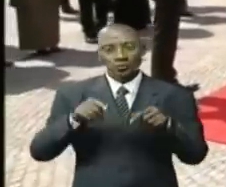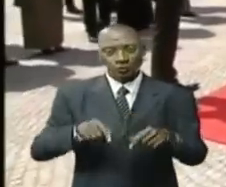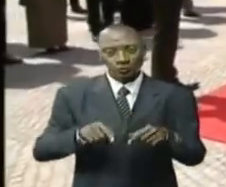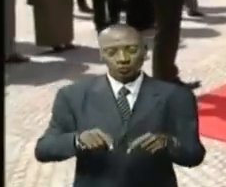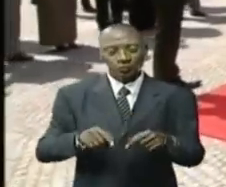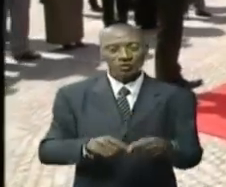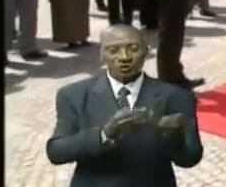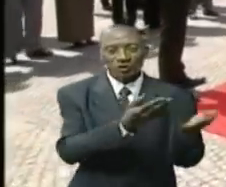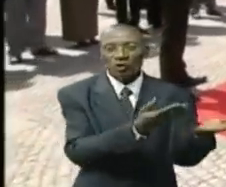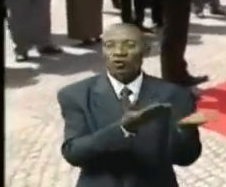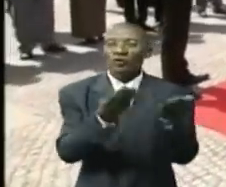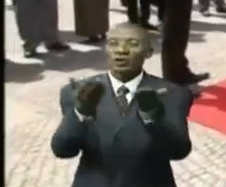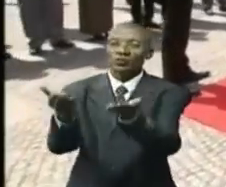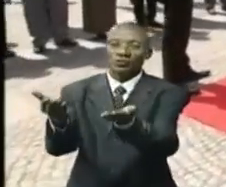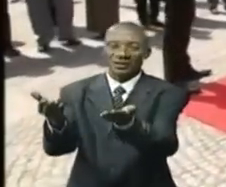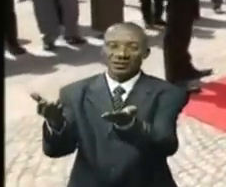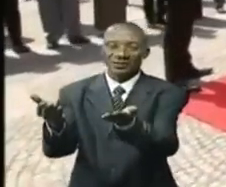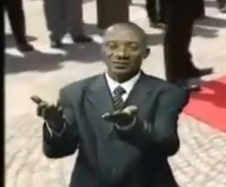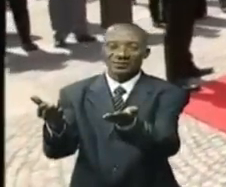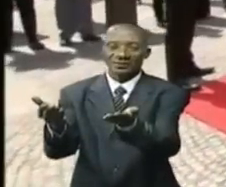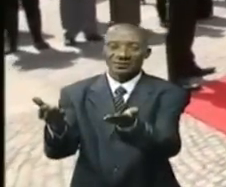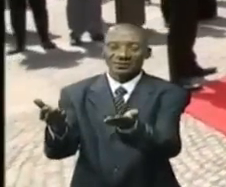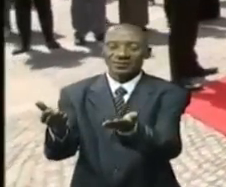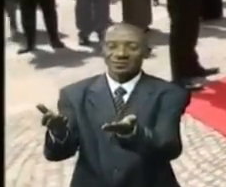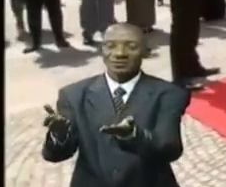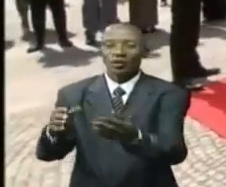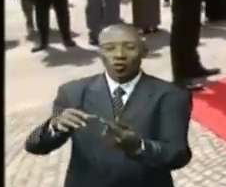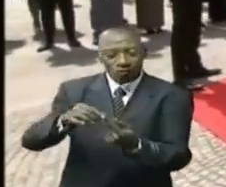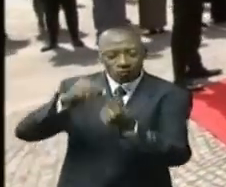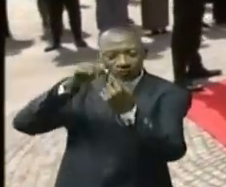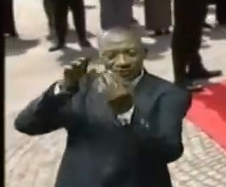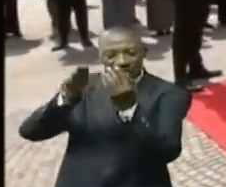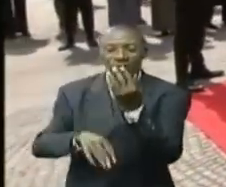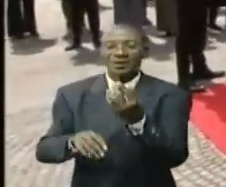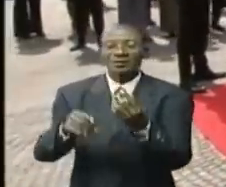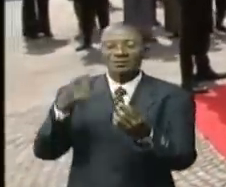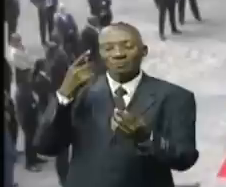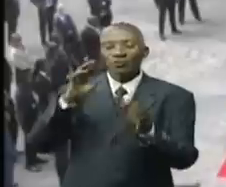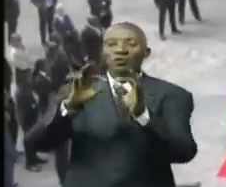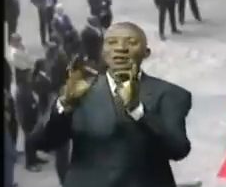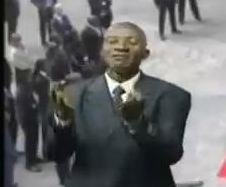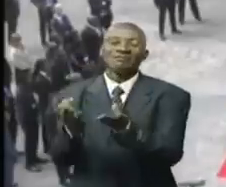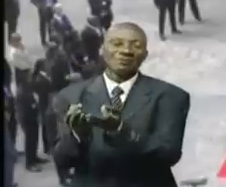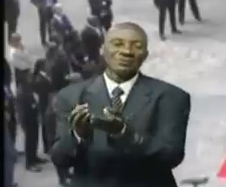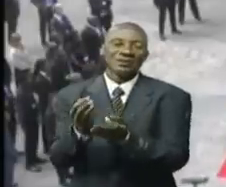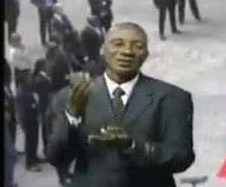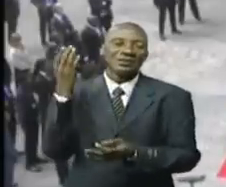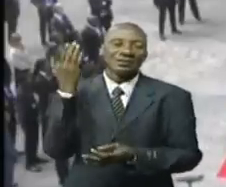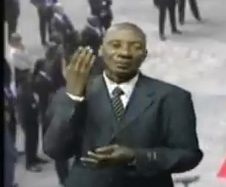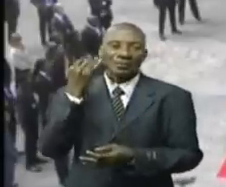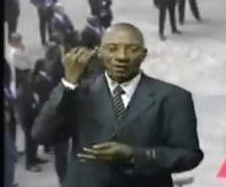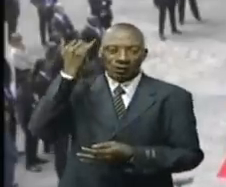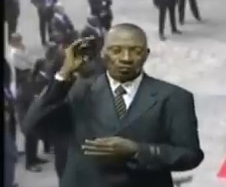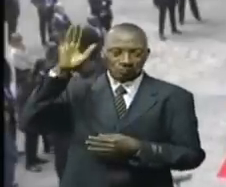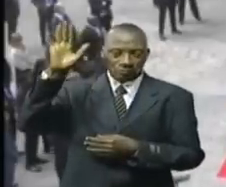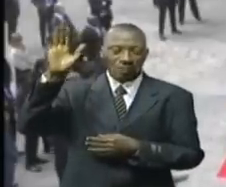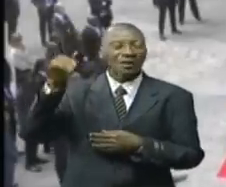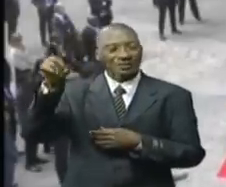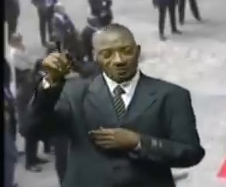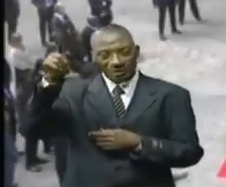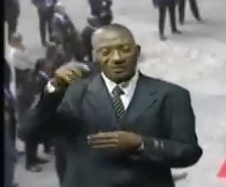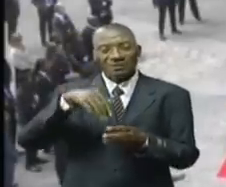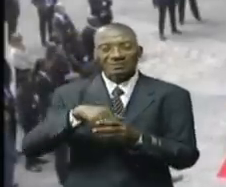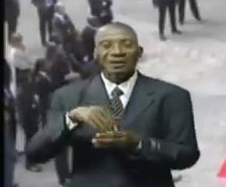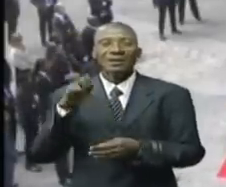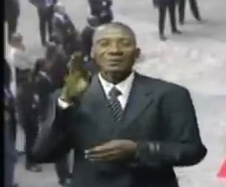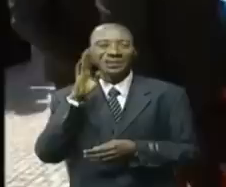de l'histoire entre la République démocratique du Congo et la Belgique. Et aujourd'hui, une autre page vient de s'ouvrir avec cette restitution de la